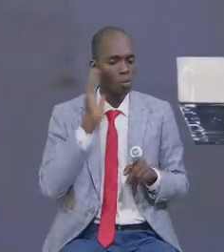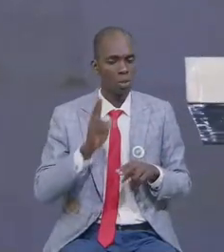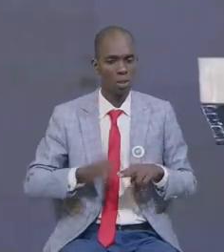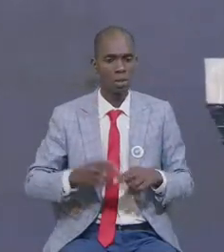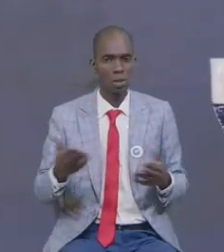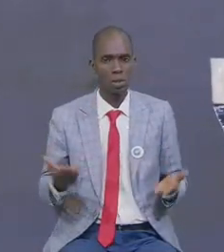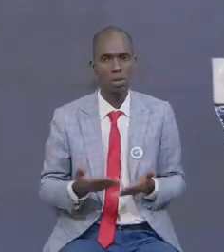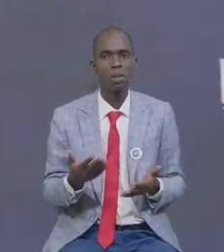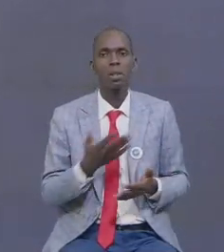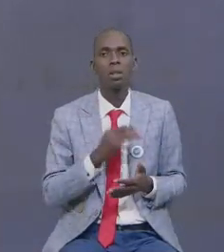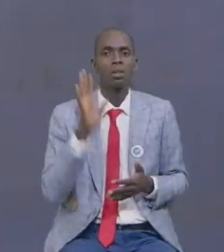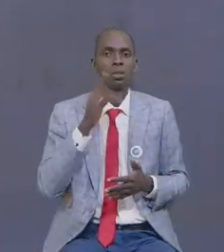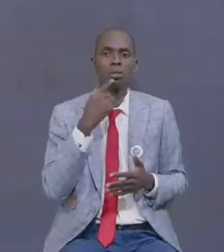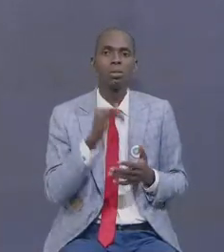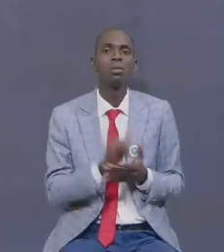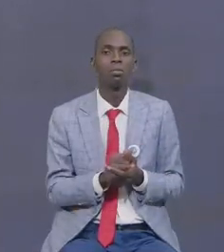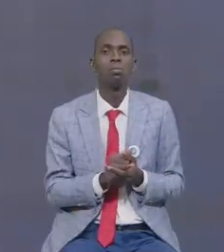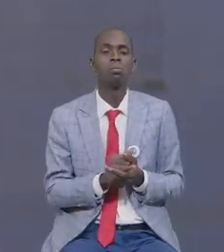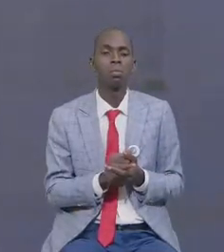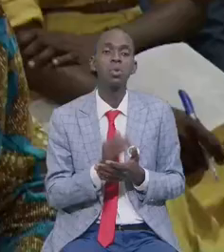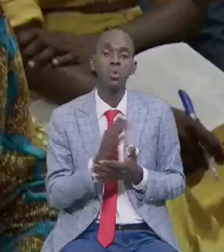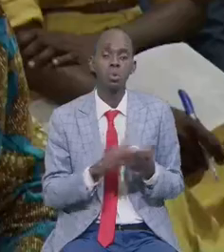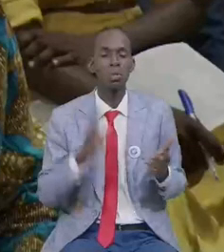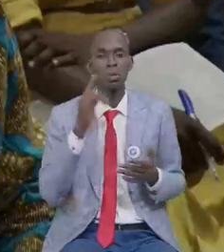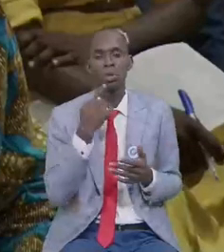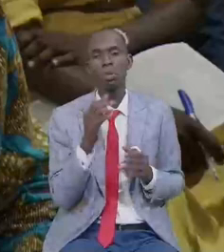et tu demandes à l'église, ça peut aller? Ils vont dire oui, c'est bon.